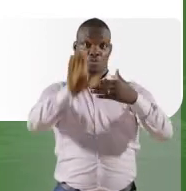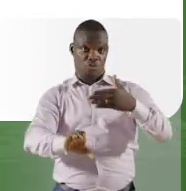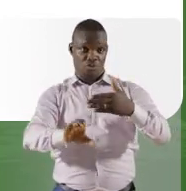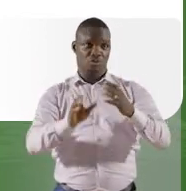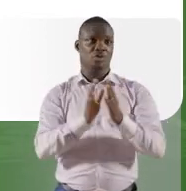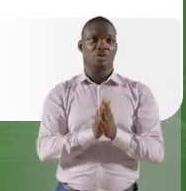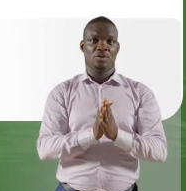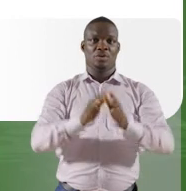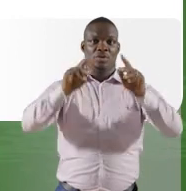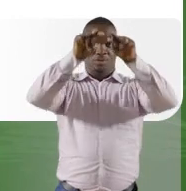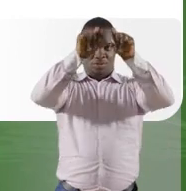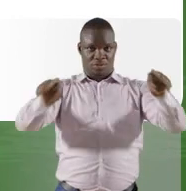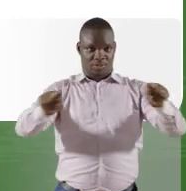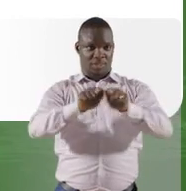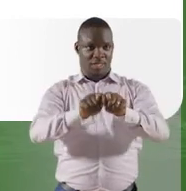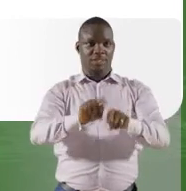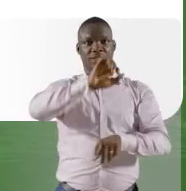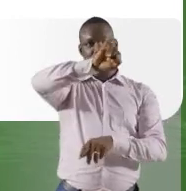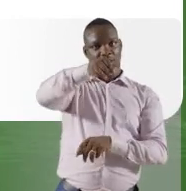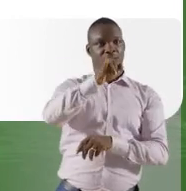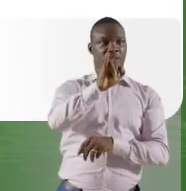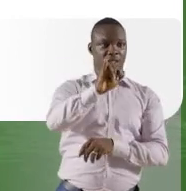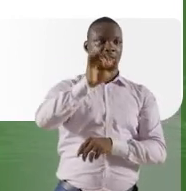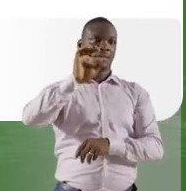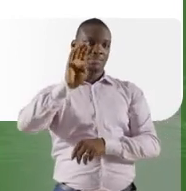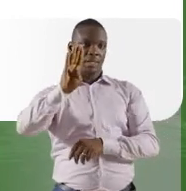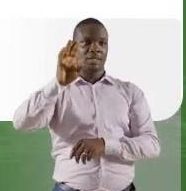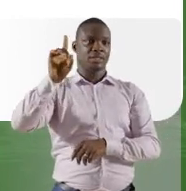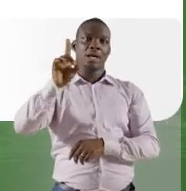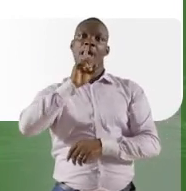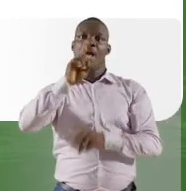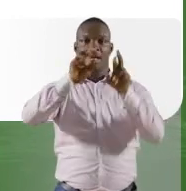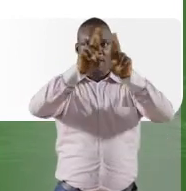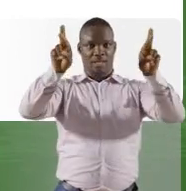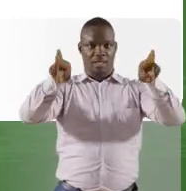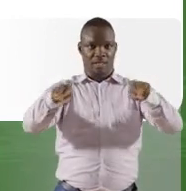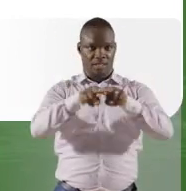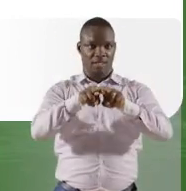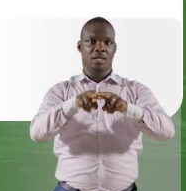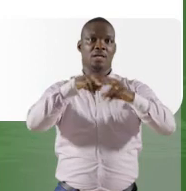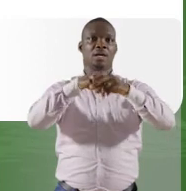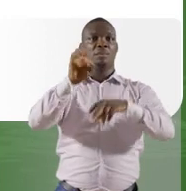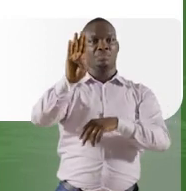conséquent, le triangle JBD est rectangulaire en B.